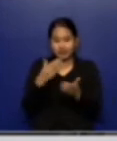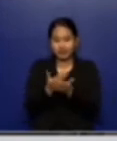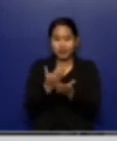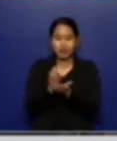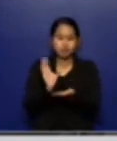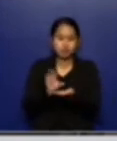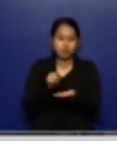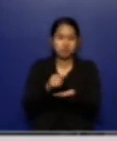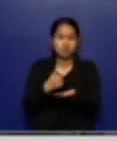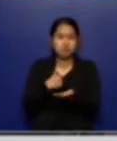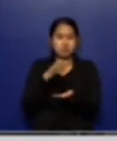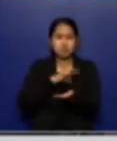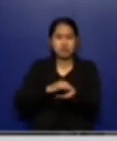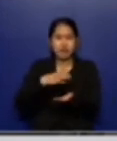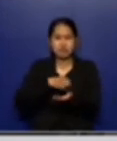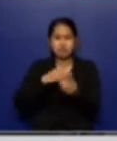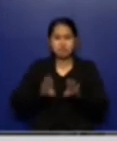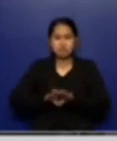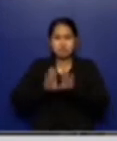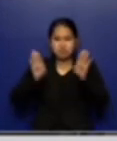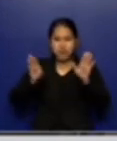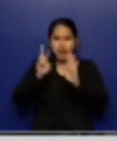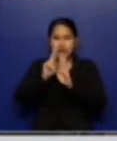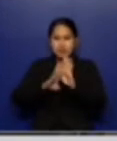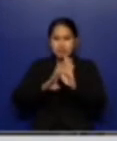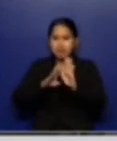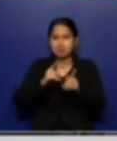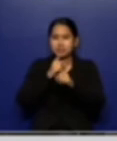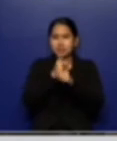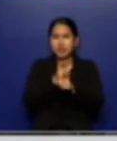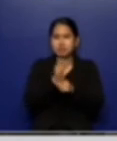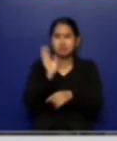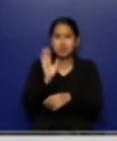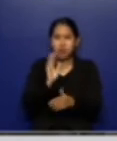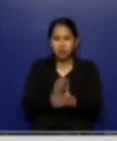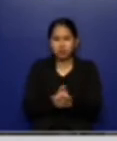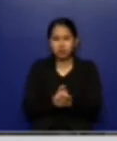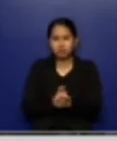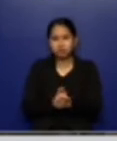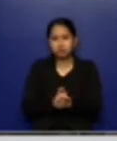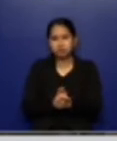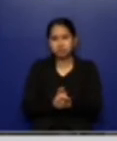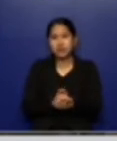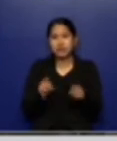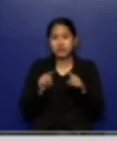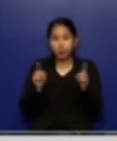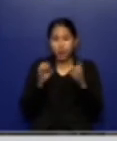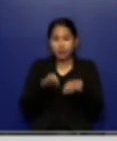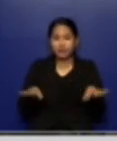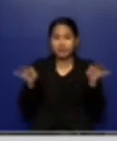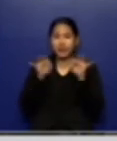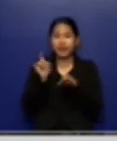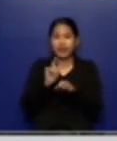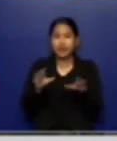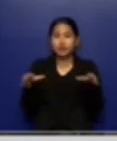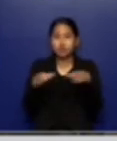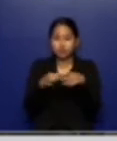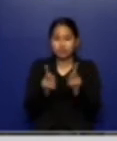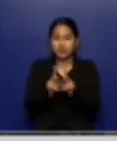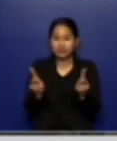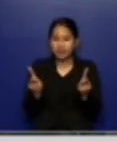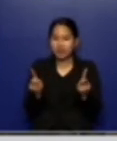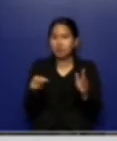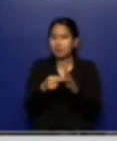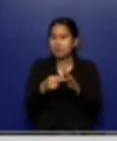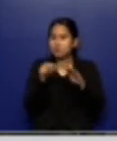ยากให้เปิดกว้างอย่ายึดระเบียบมากนักเพราะมันไม่ได้เกี่ยวกับรัฐบุรุษแต่ให้ยึดว่ากรรมการน่ะช่อโก